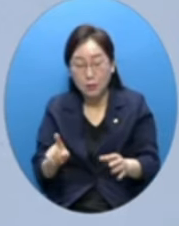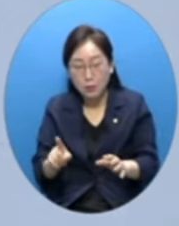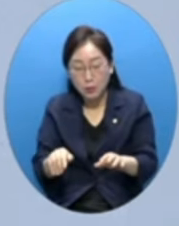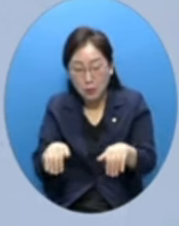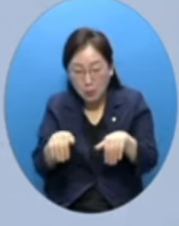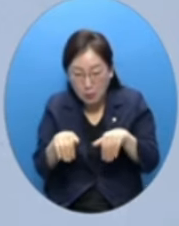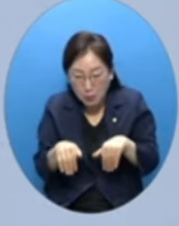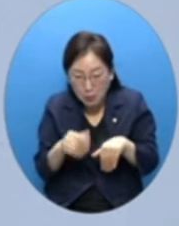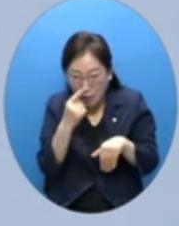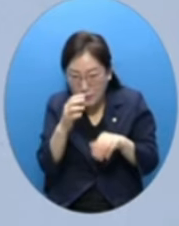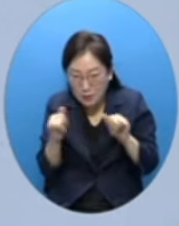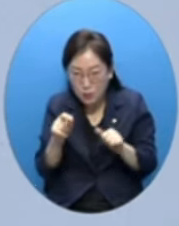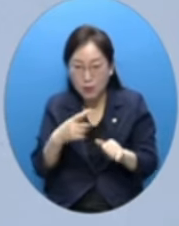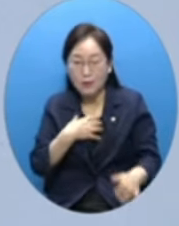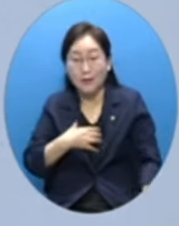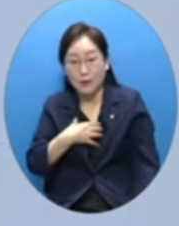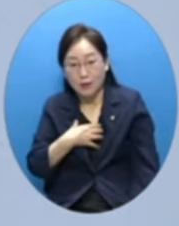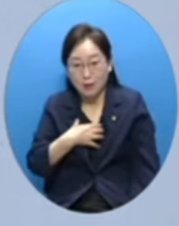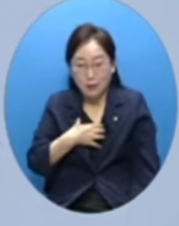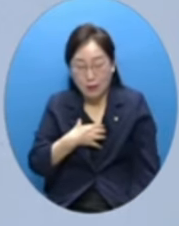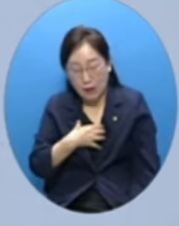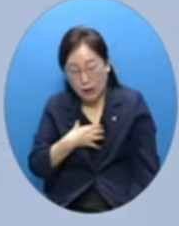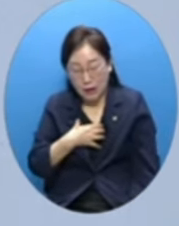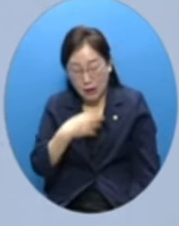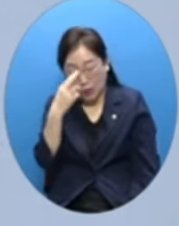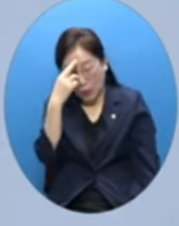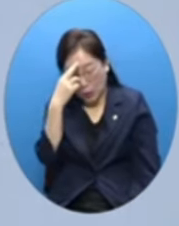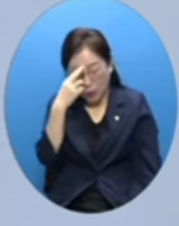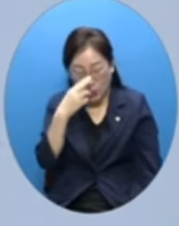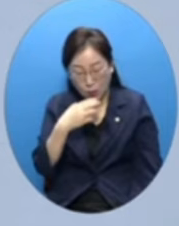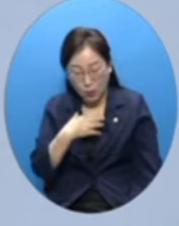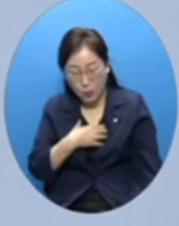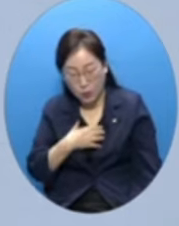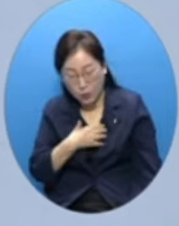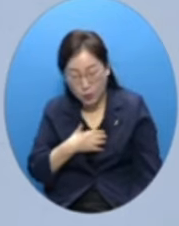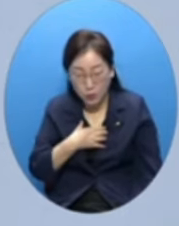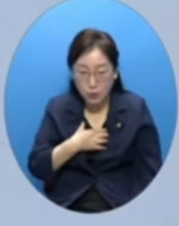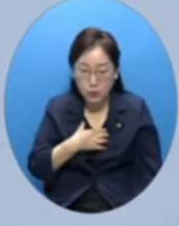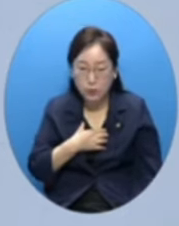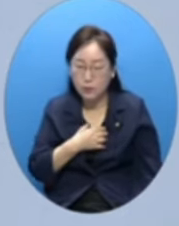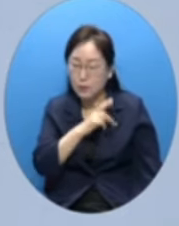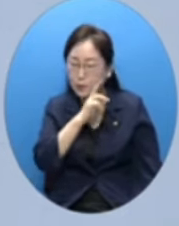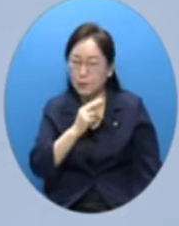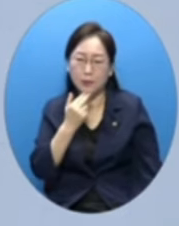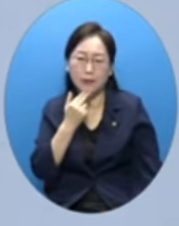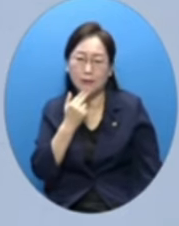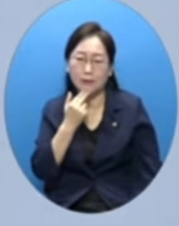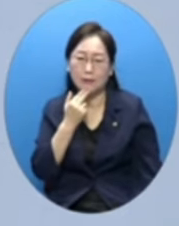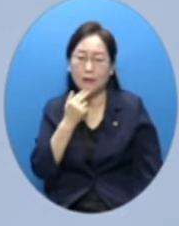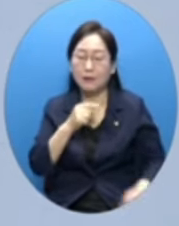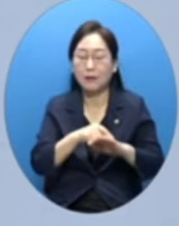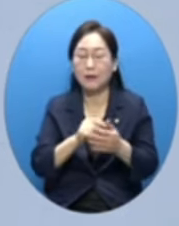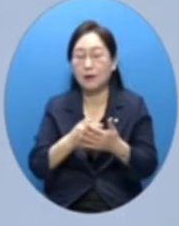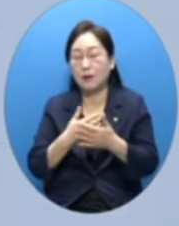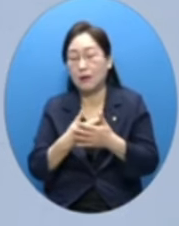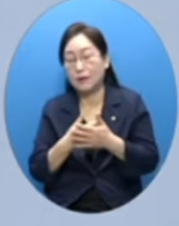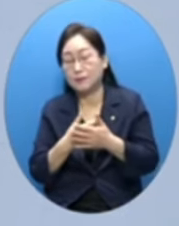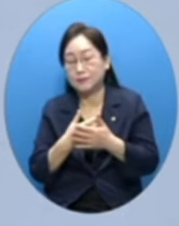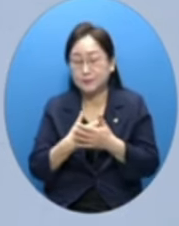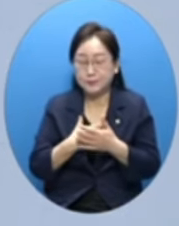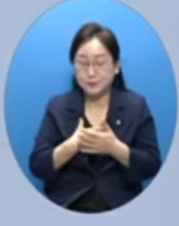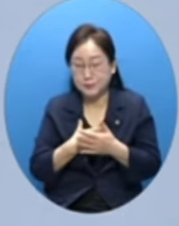염력 근심 걱정에 늘 마음이 편고 불안 초조 걱정 가운데